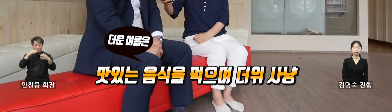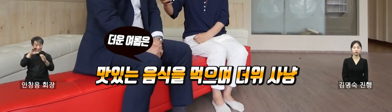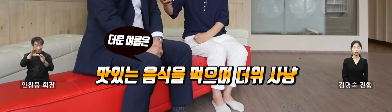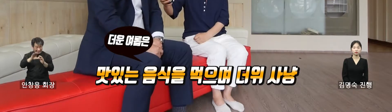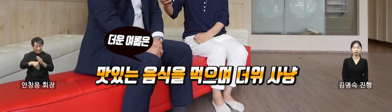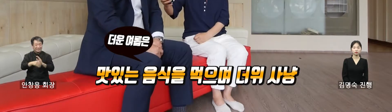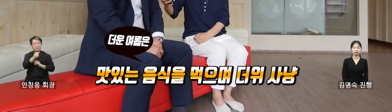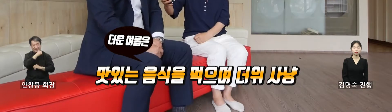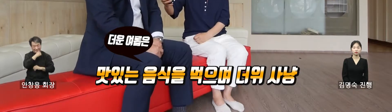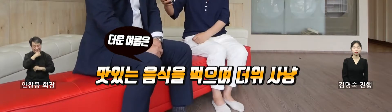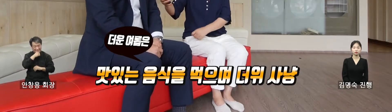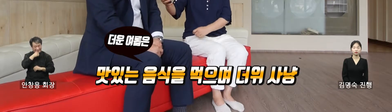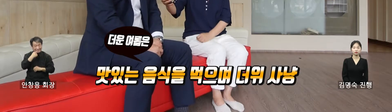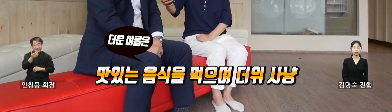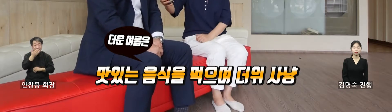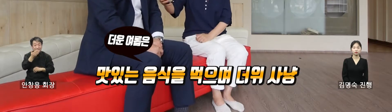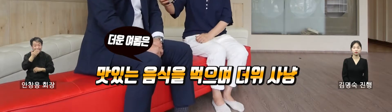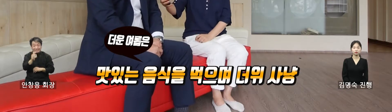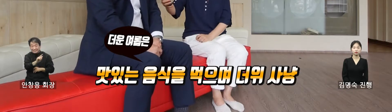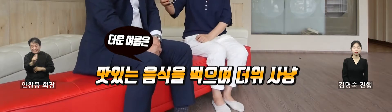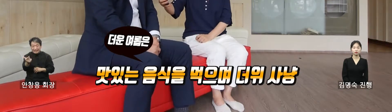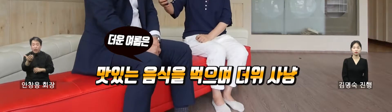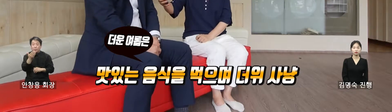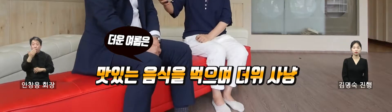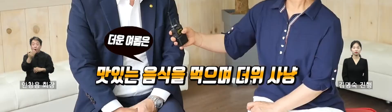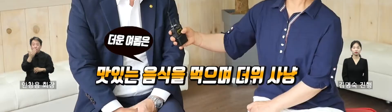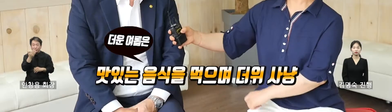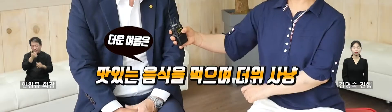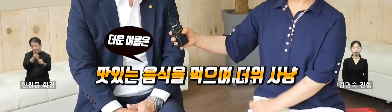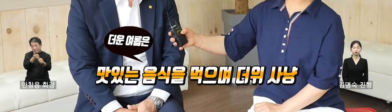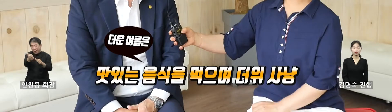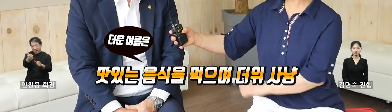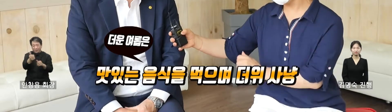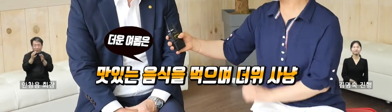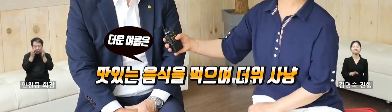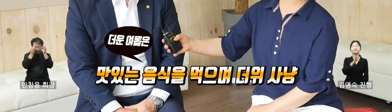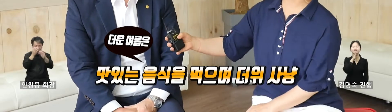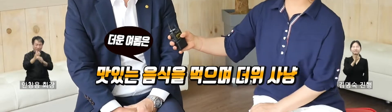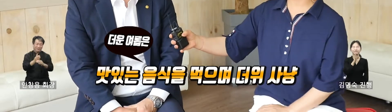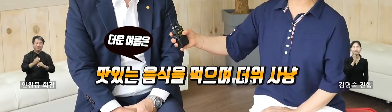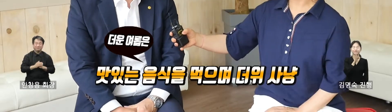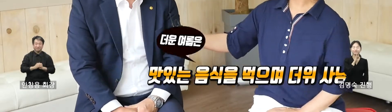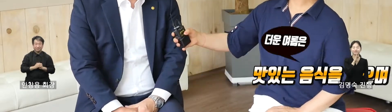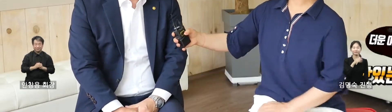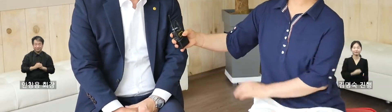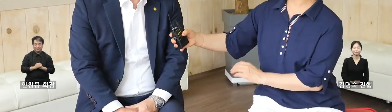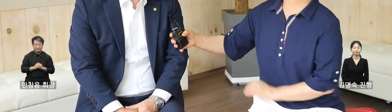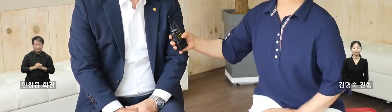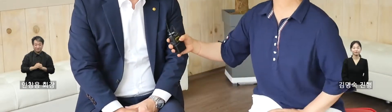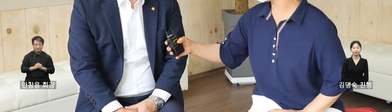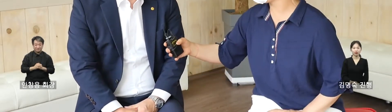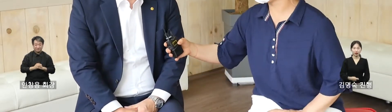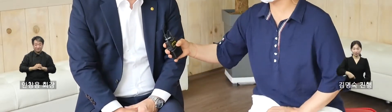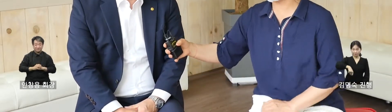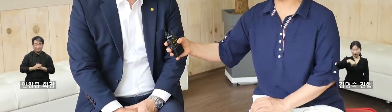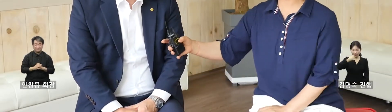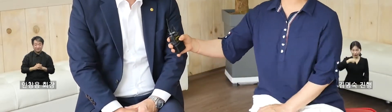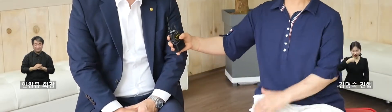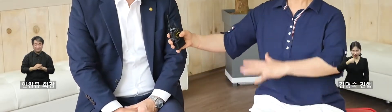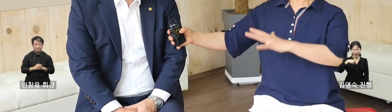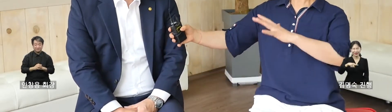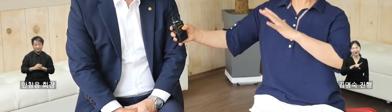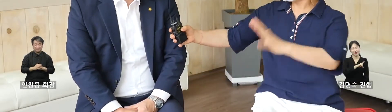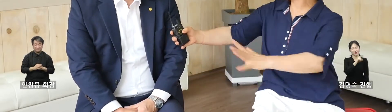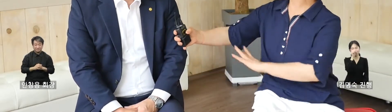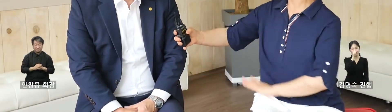맛있는 음식을 먹으면서 극복하려고 하고 있습니다. 아유, 그럼요. 예. 이게 또 먹는 것만큼 좋은 게